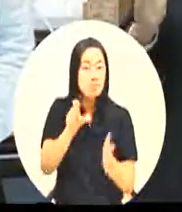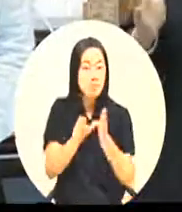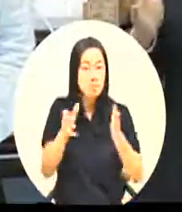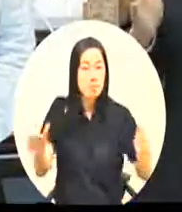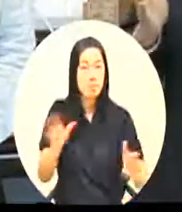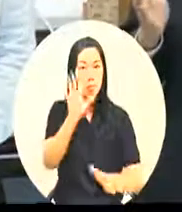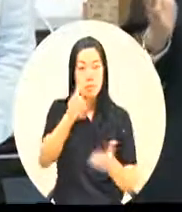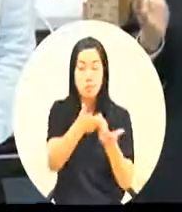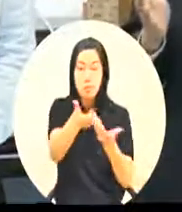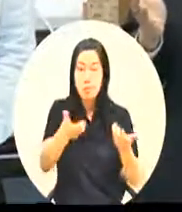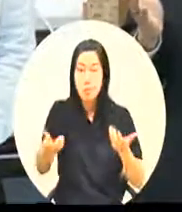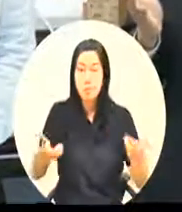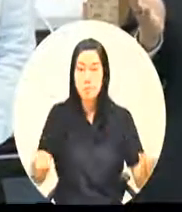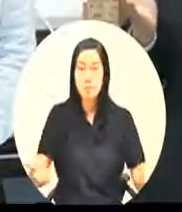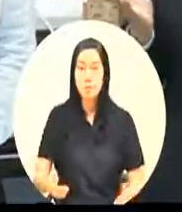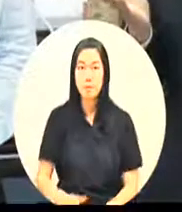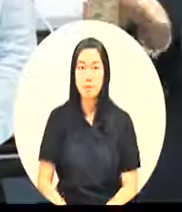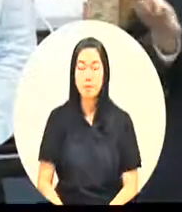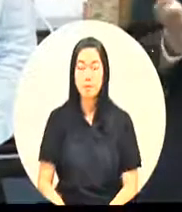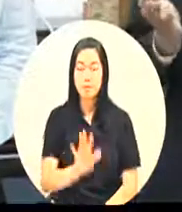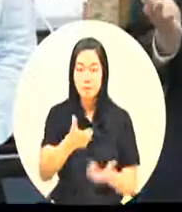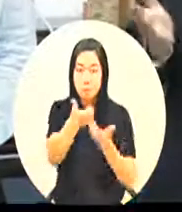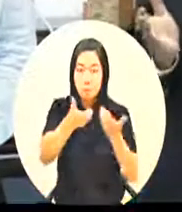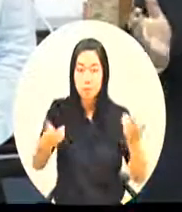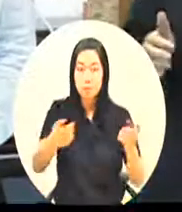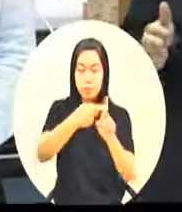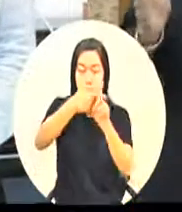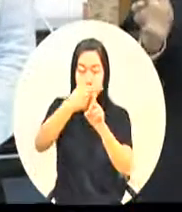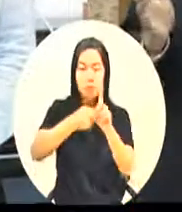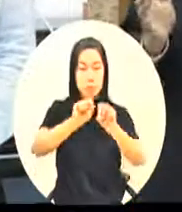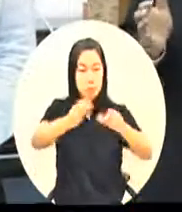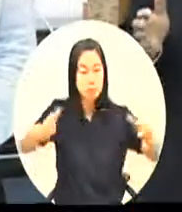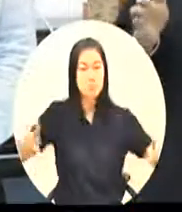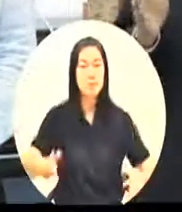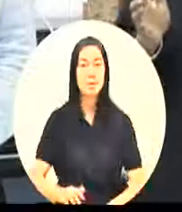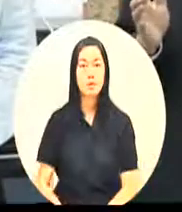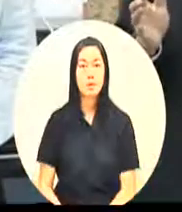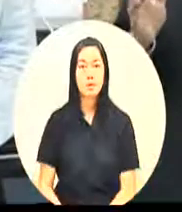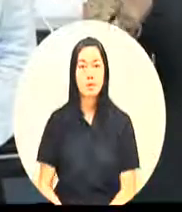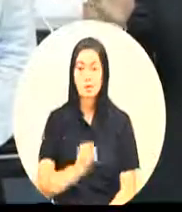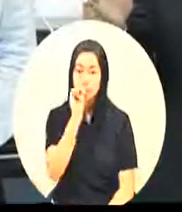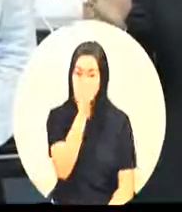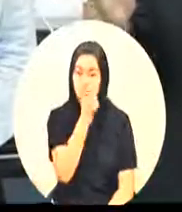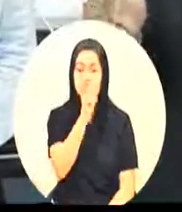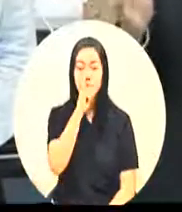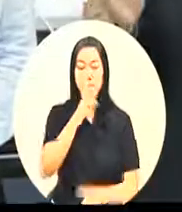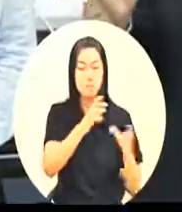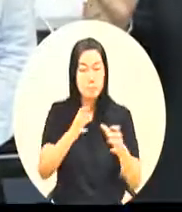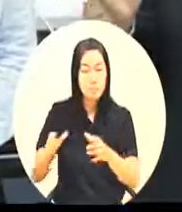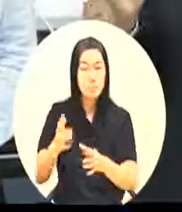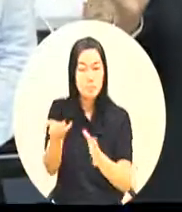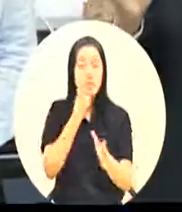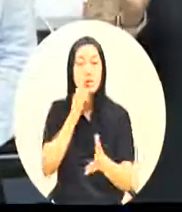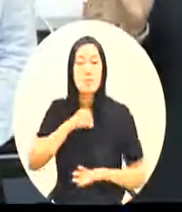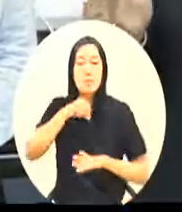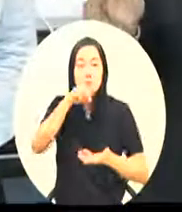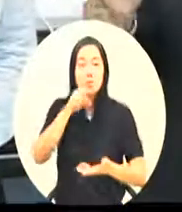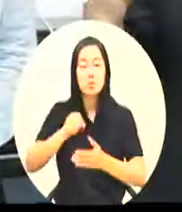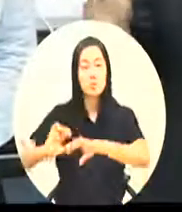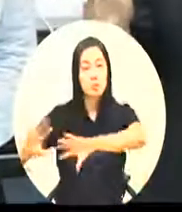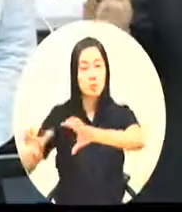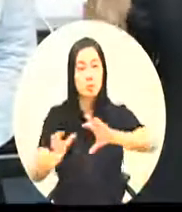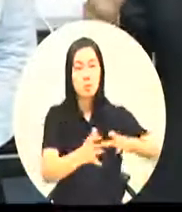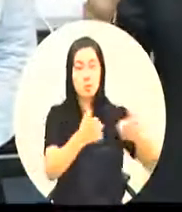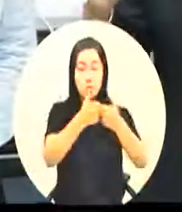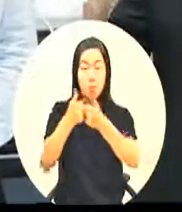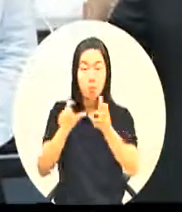不同的层次的活动，那特别是在办理刚才议员有提到的那个国际会议的期